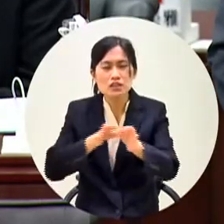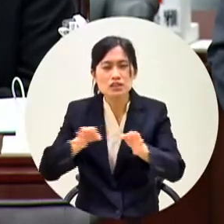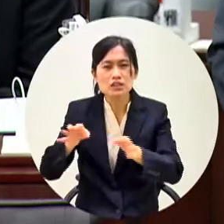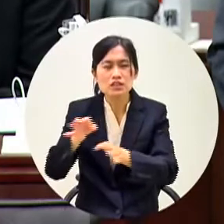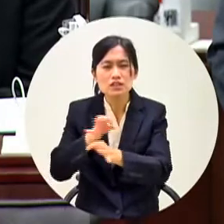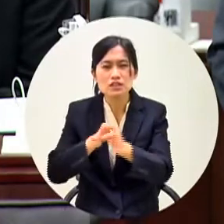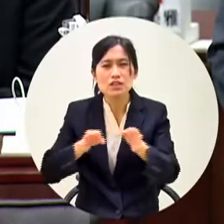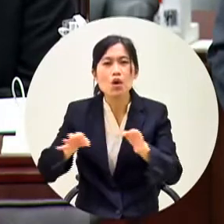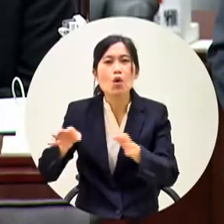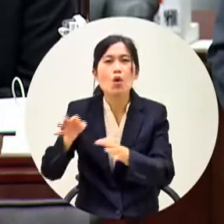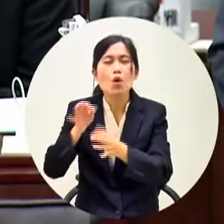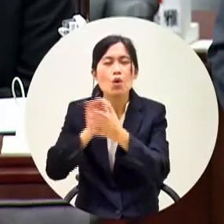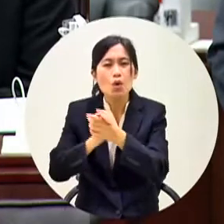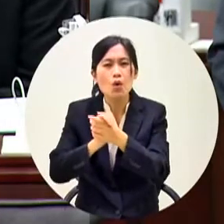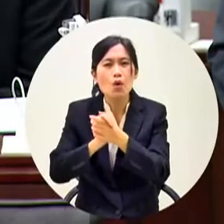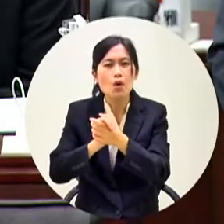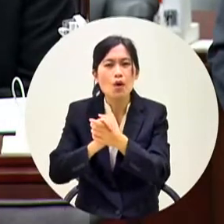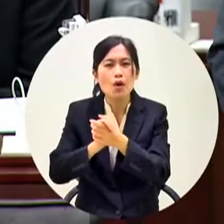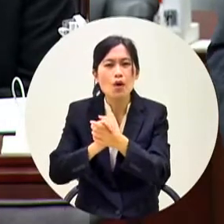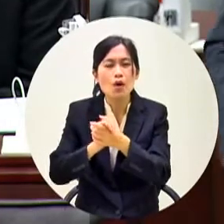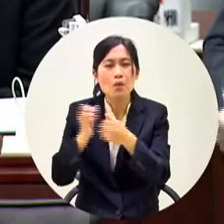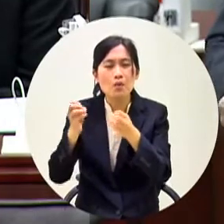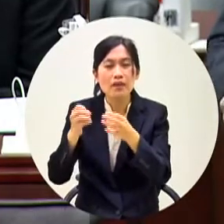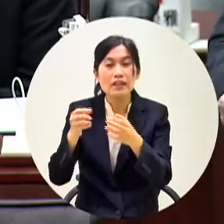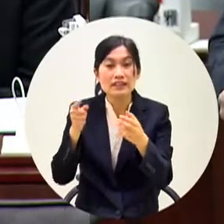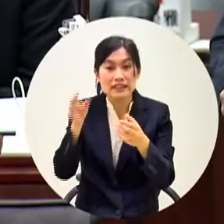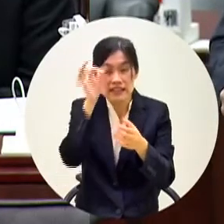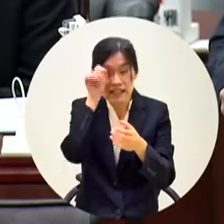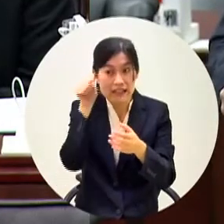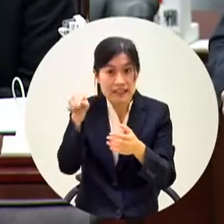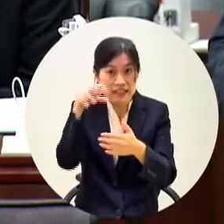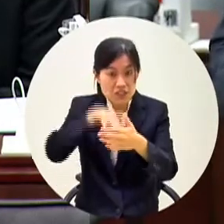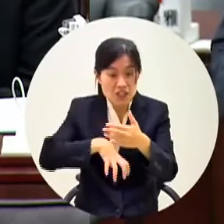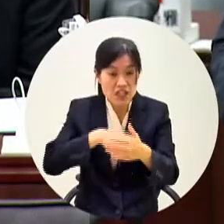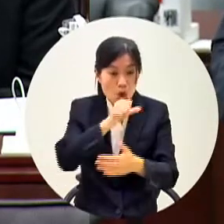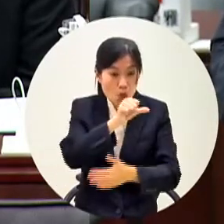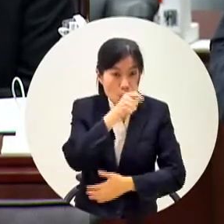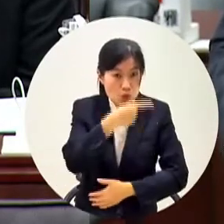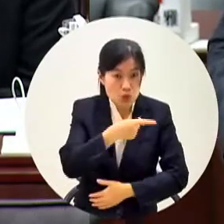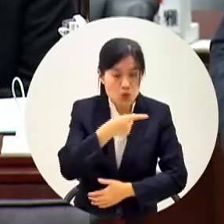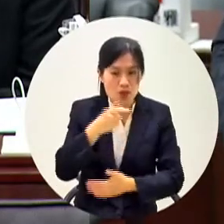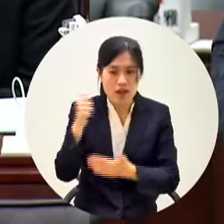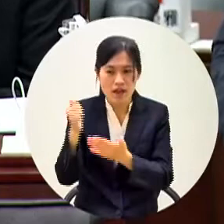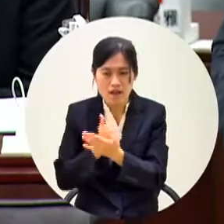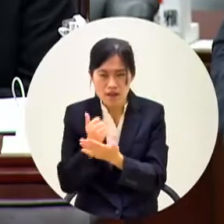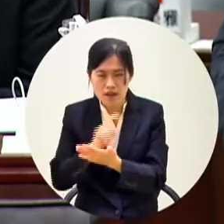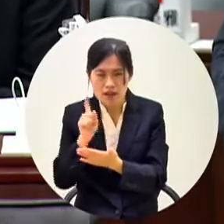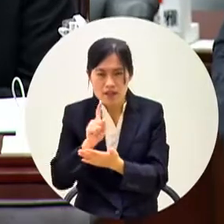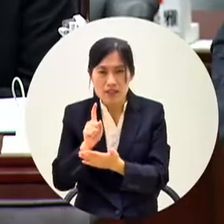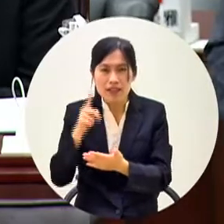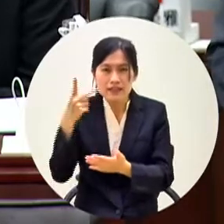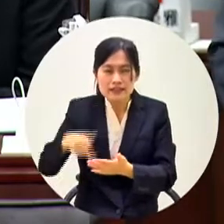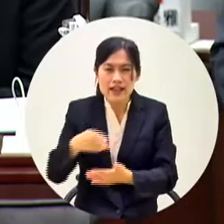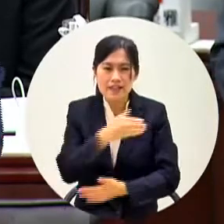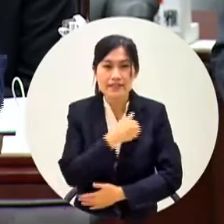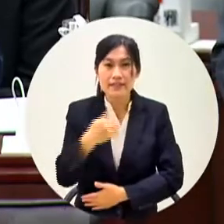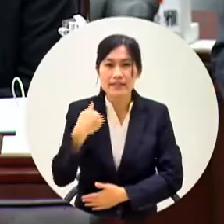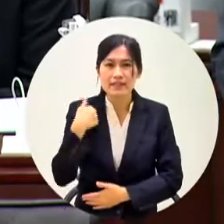注意到，它除了不管是 5G 或者是供应链重组，它甚至扩展到能源的议题，或者